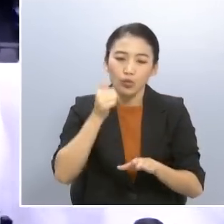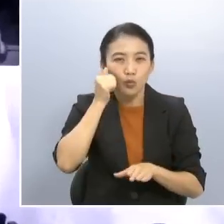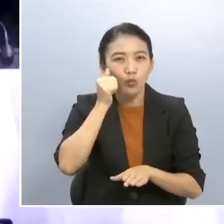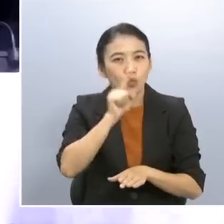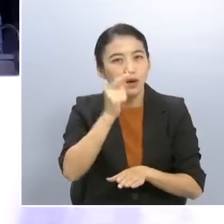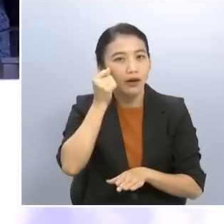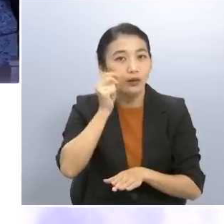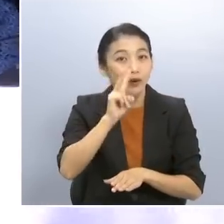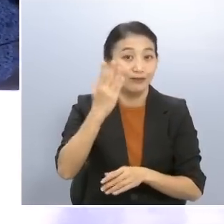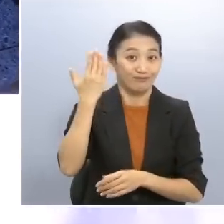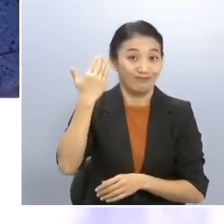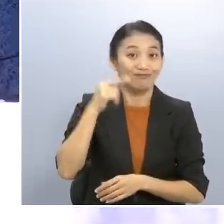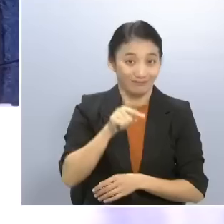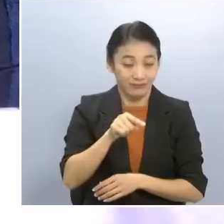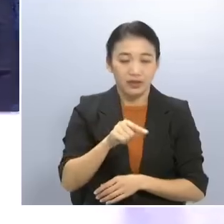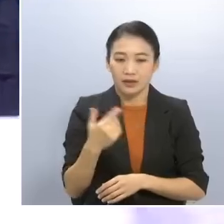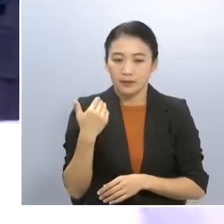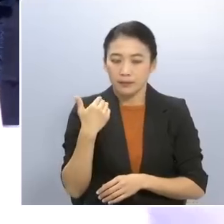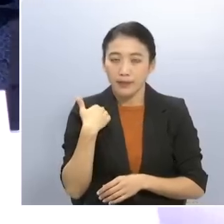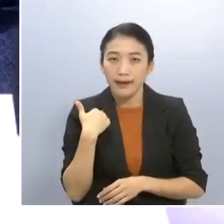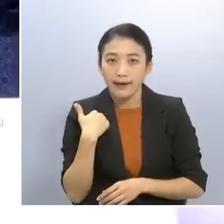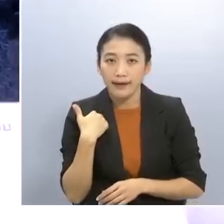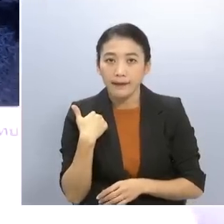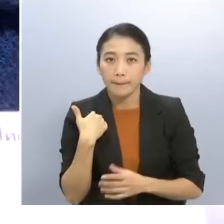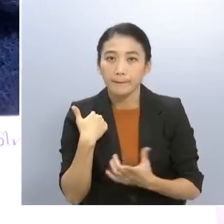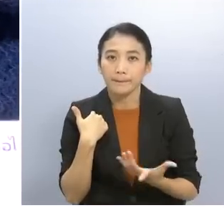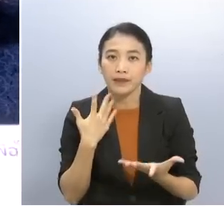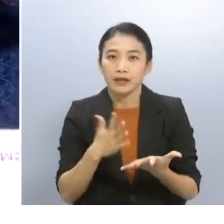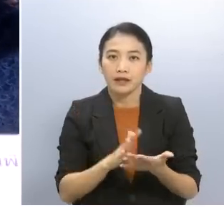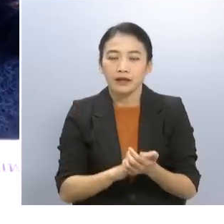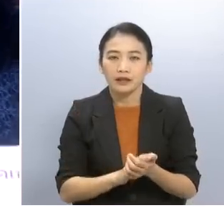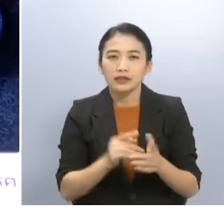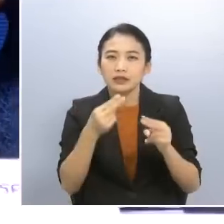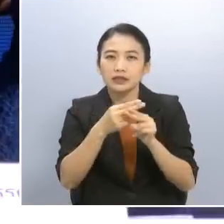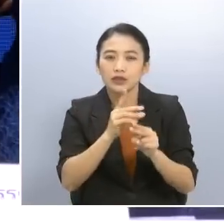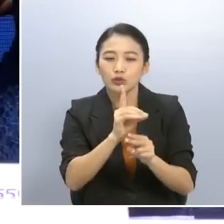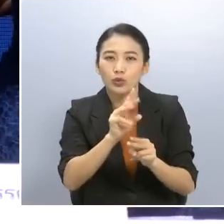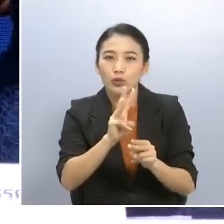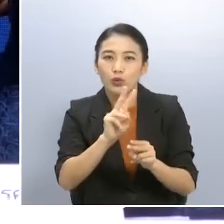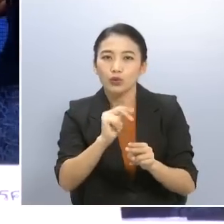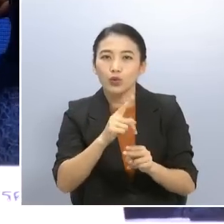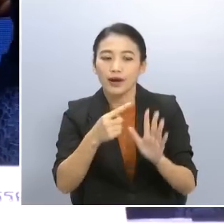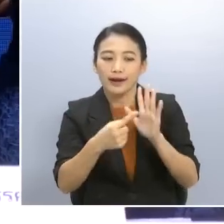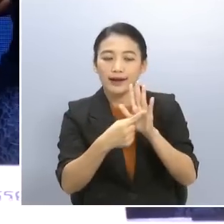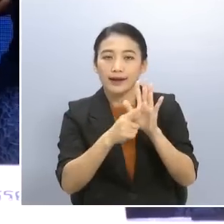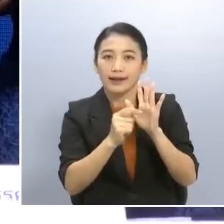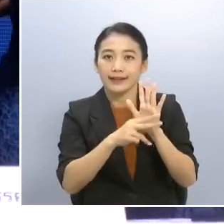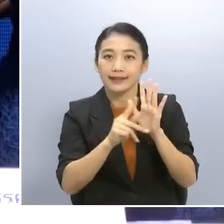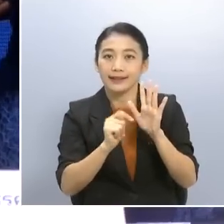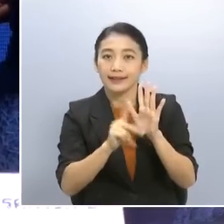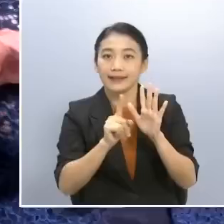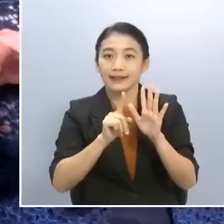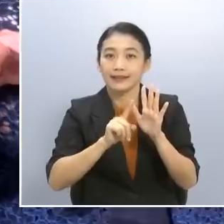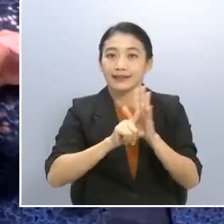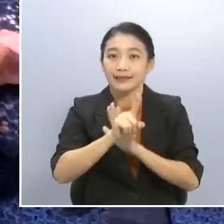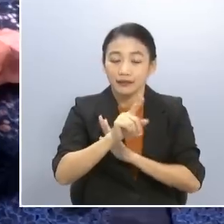นะฮะที่มีทางฝั่งของคุณดวงฤทธิ์บุญนาคนะฮะเป็นการนำกลุ่มแคร์นะครับมี